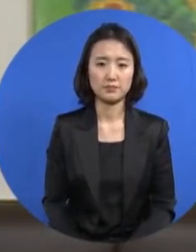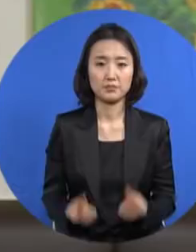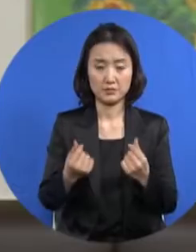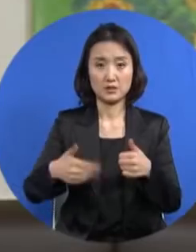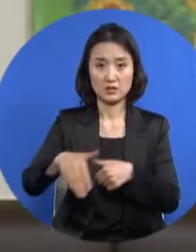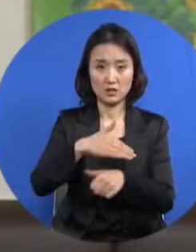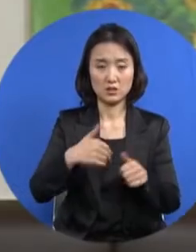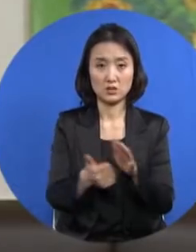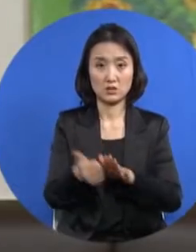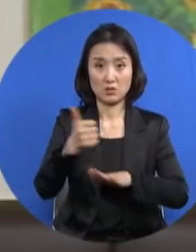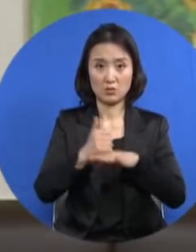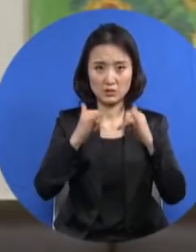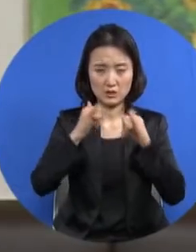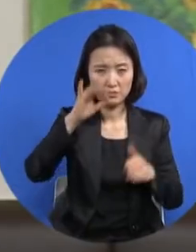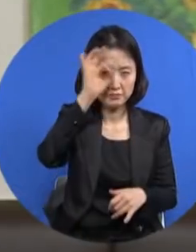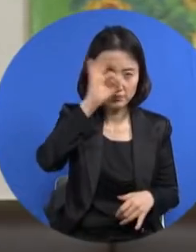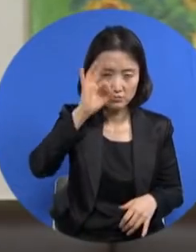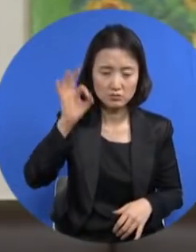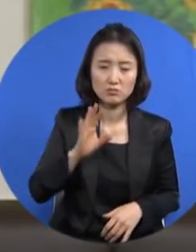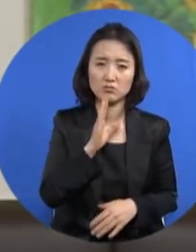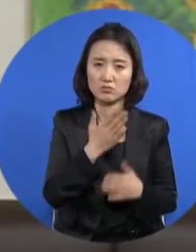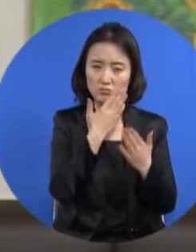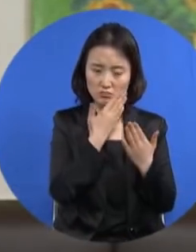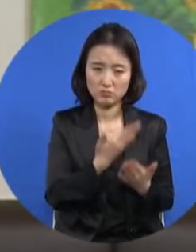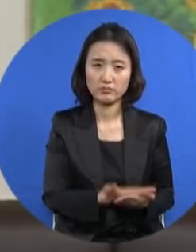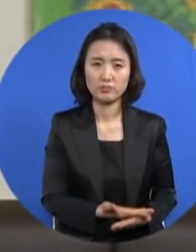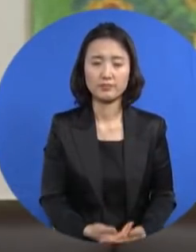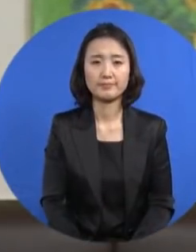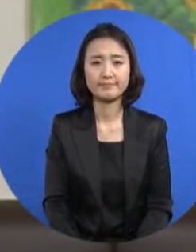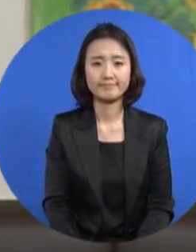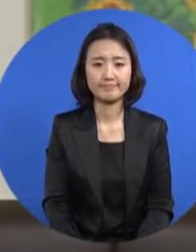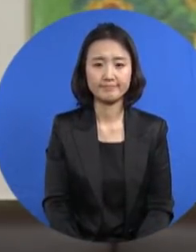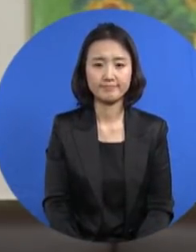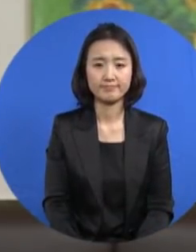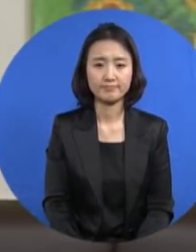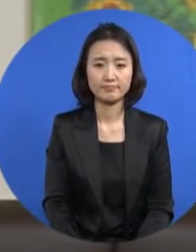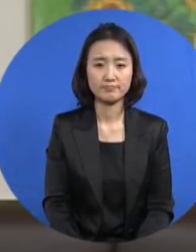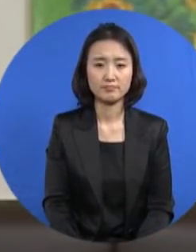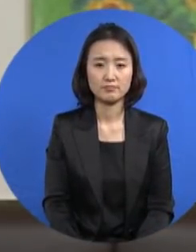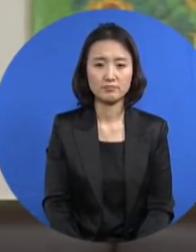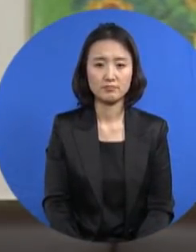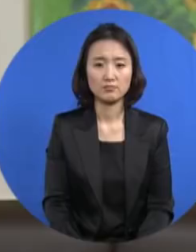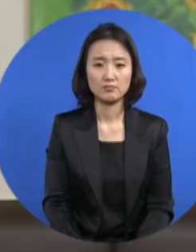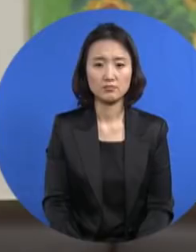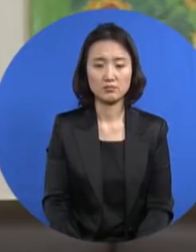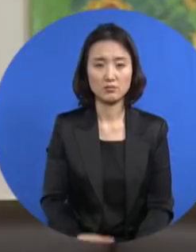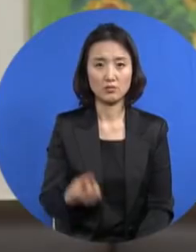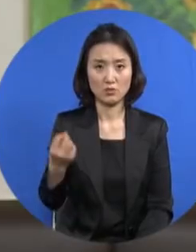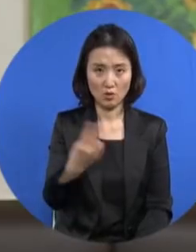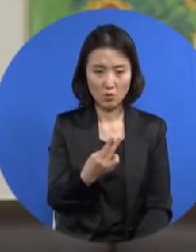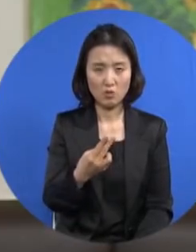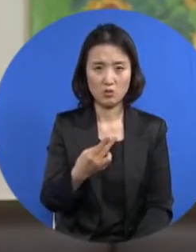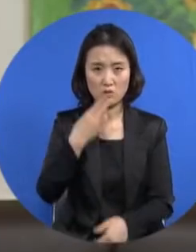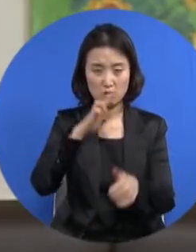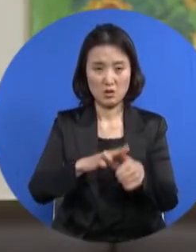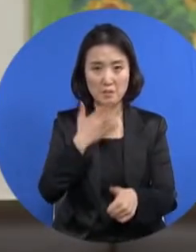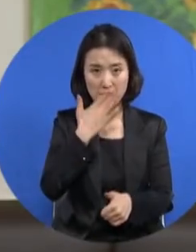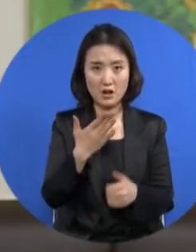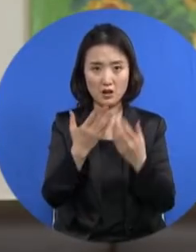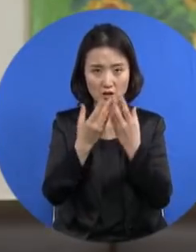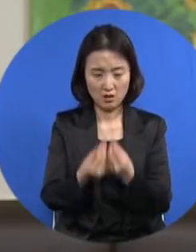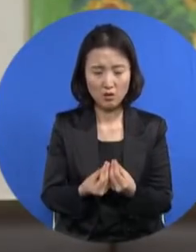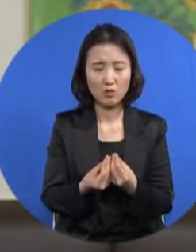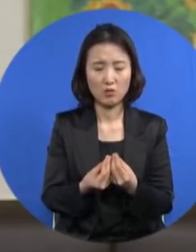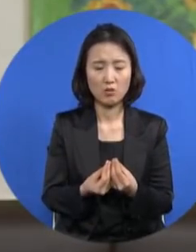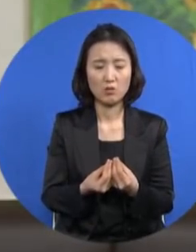찾아라. 되게 중요한 제목이고요. 접근 가능성이 있으면 되게 좋다고 했잖아요. 언제든지 물어볼